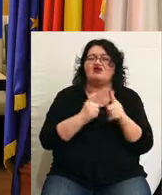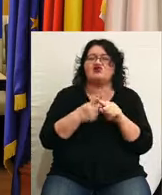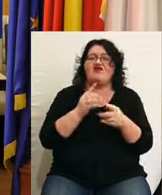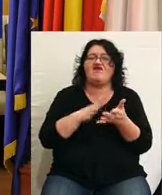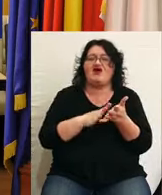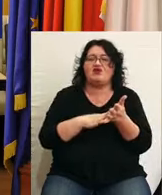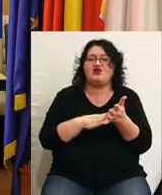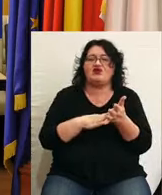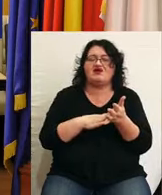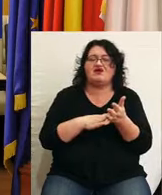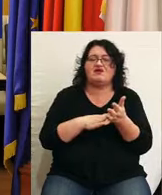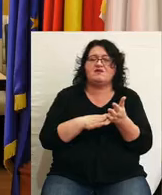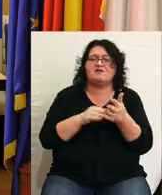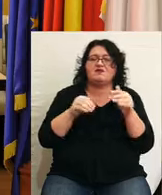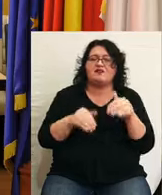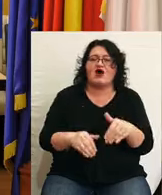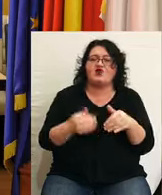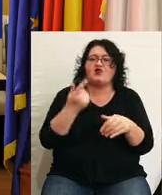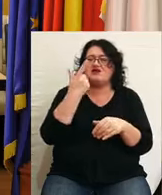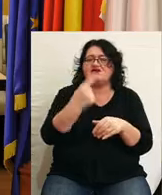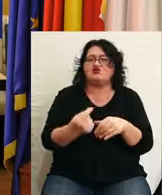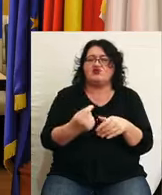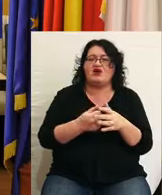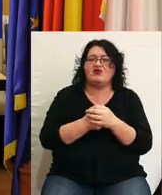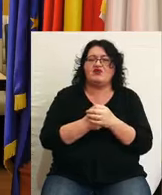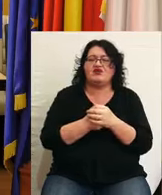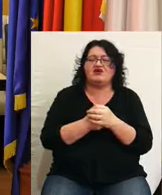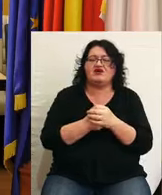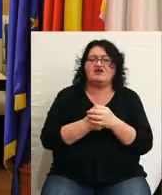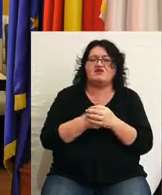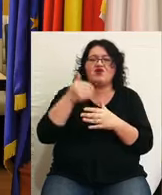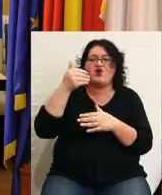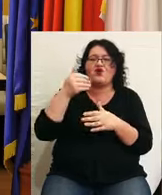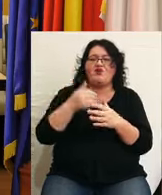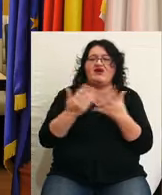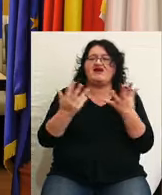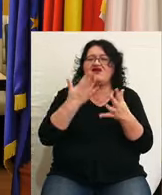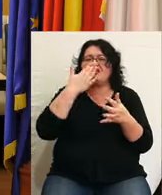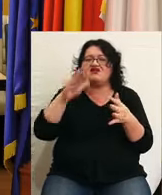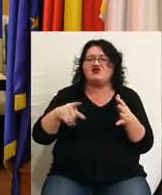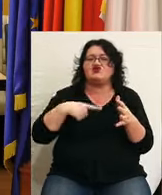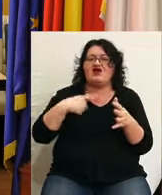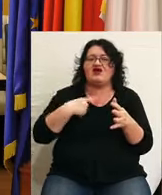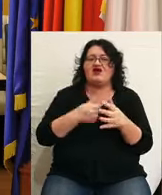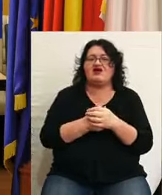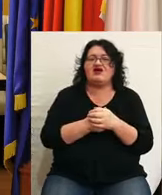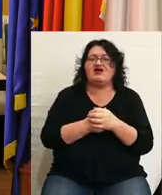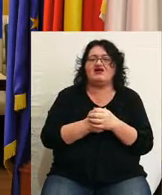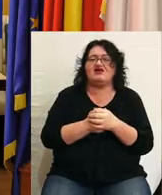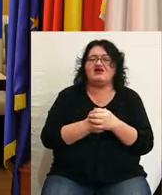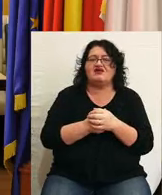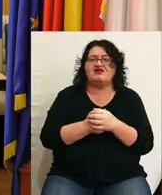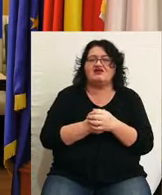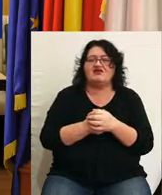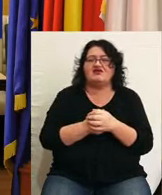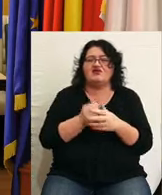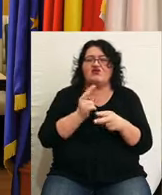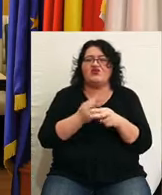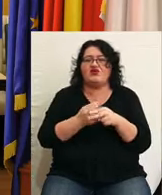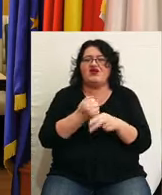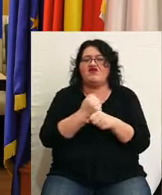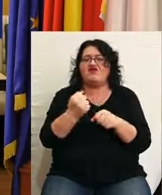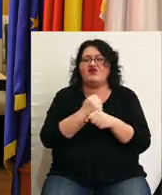că acum se suprapune o companie care deja era, să zicem, un pacient foarte,